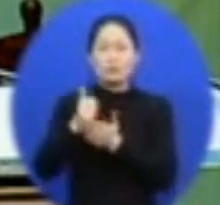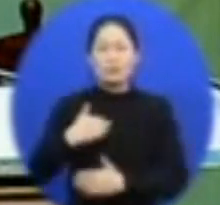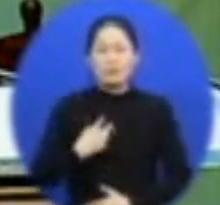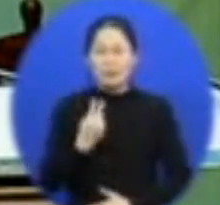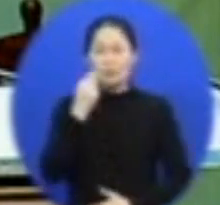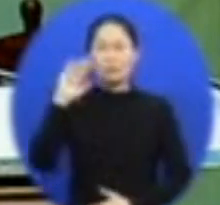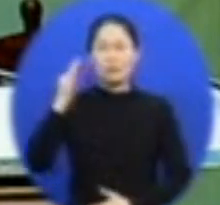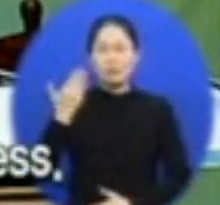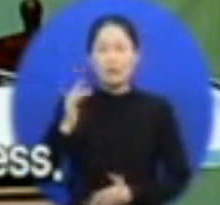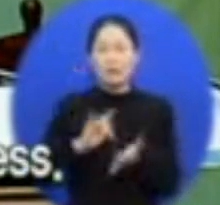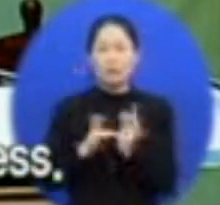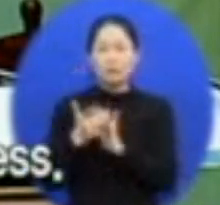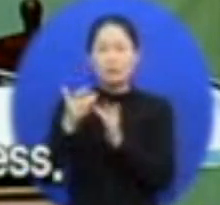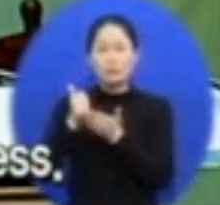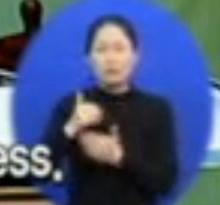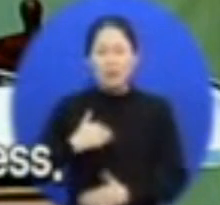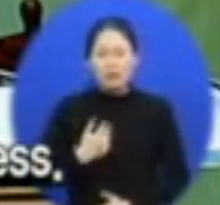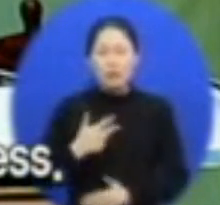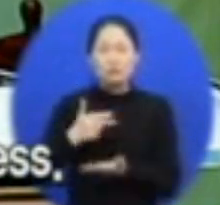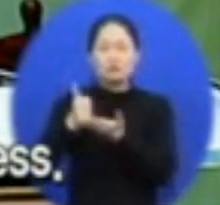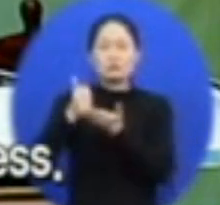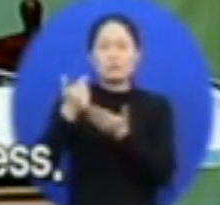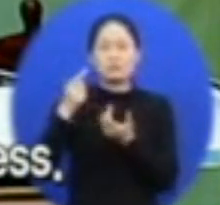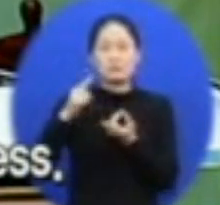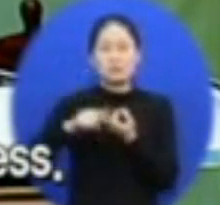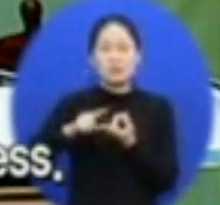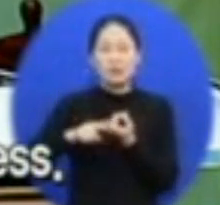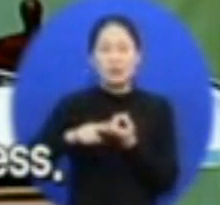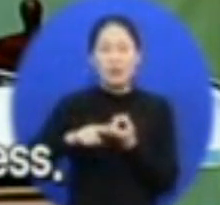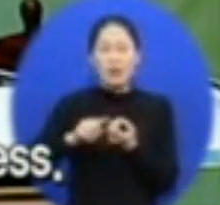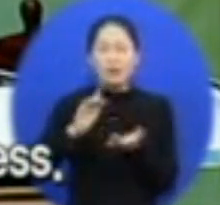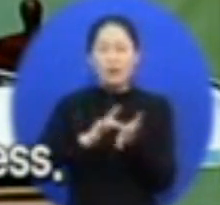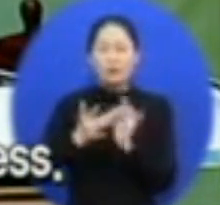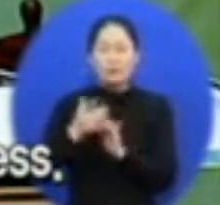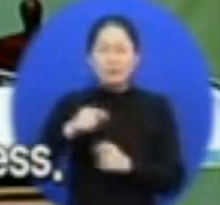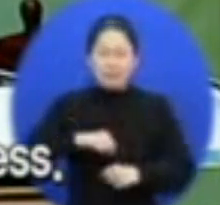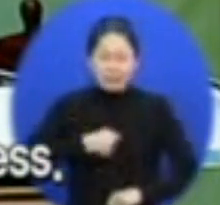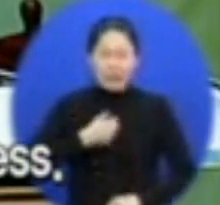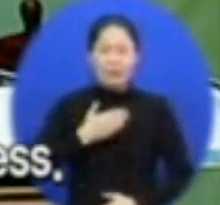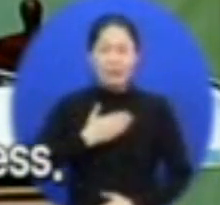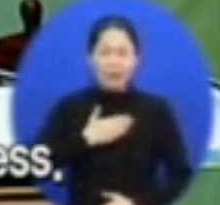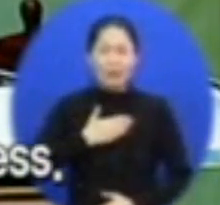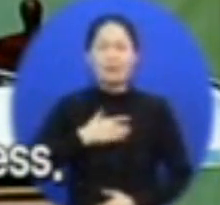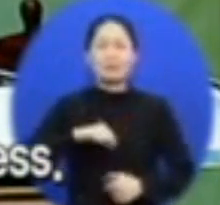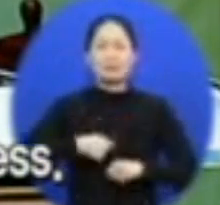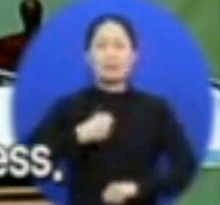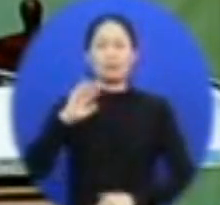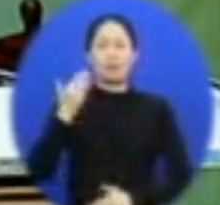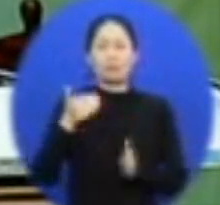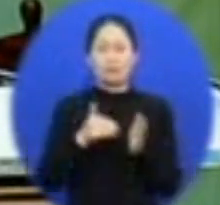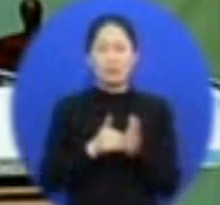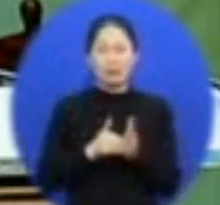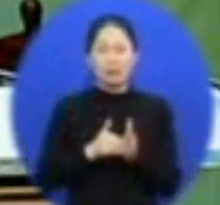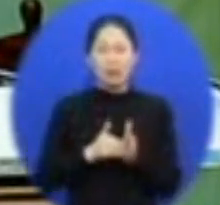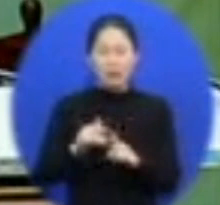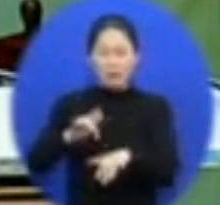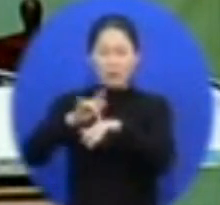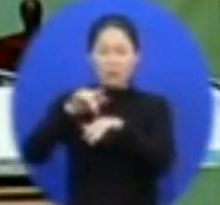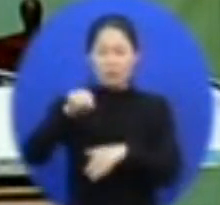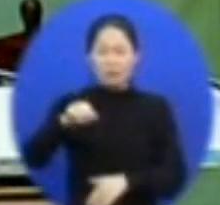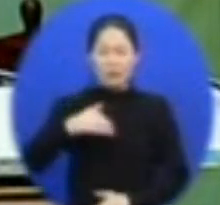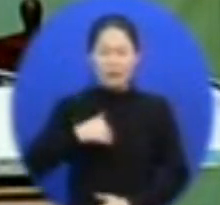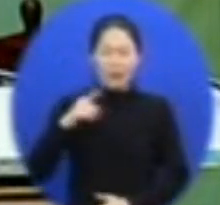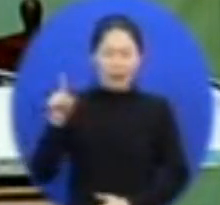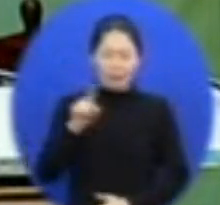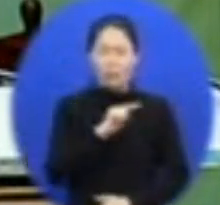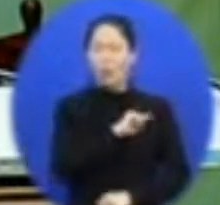되셨다 예수님은 내 주님이시다 예수님의 의가 내구 이야 막 위한 어느 나에게 아무런 권한이